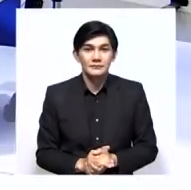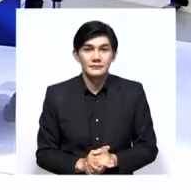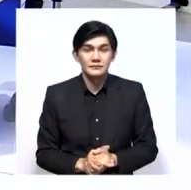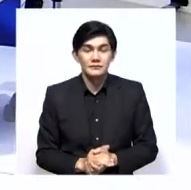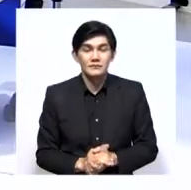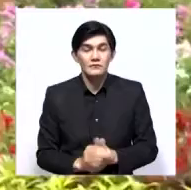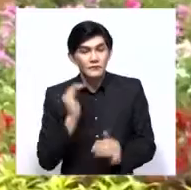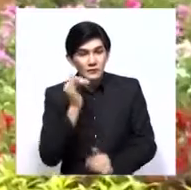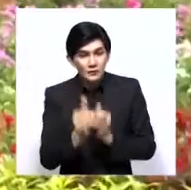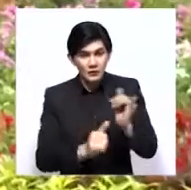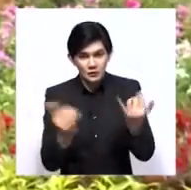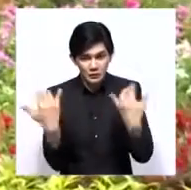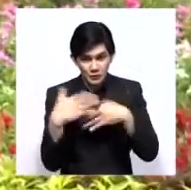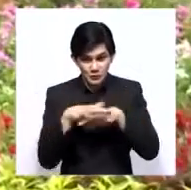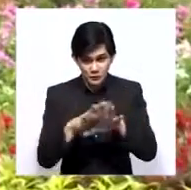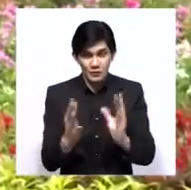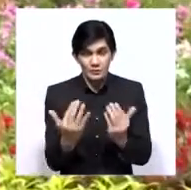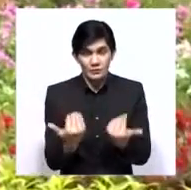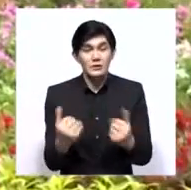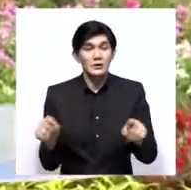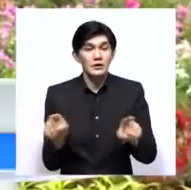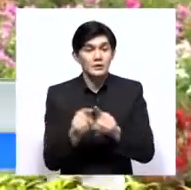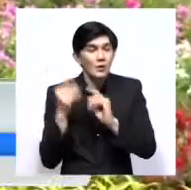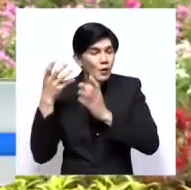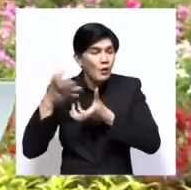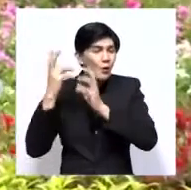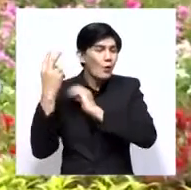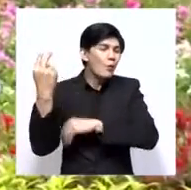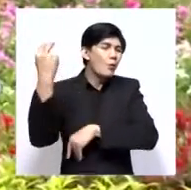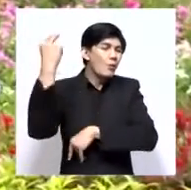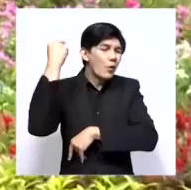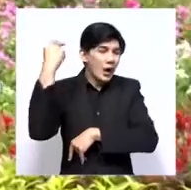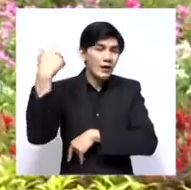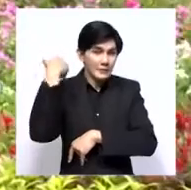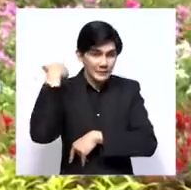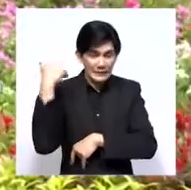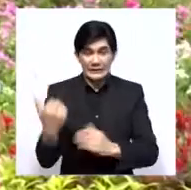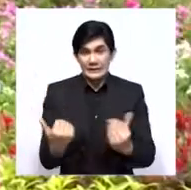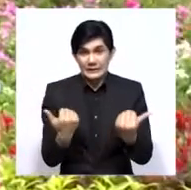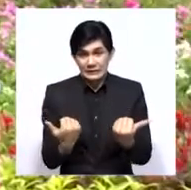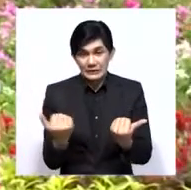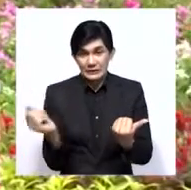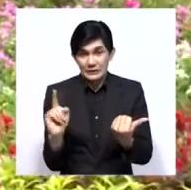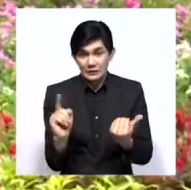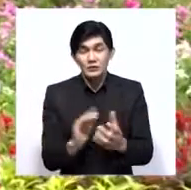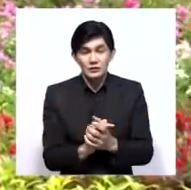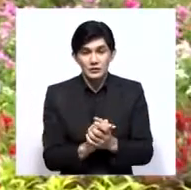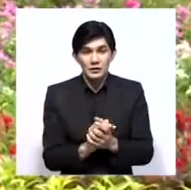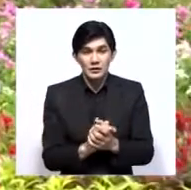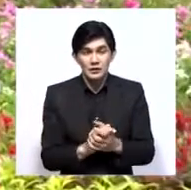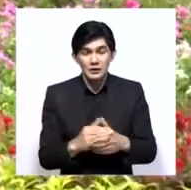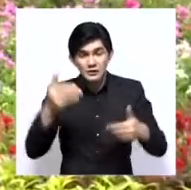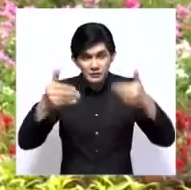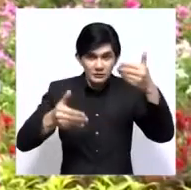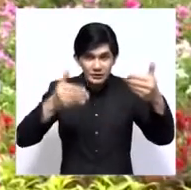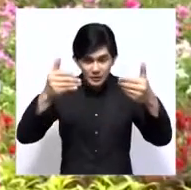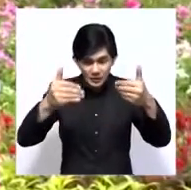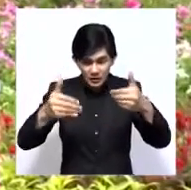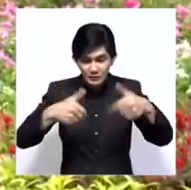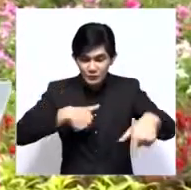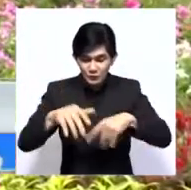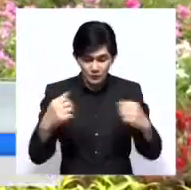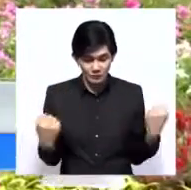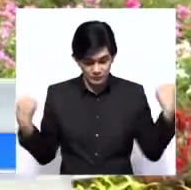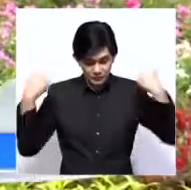การเดินทางมาร่วมงานในวันนี้นะคะเสมือนเป็นการย้อนอดีตไปอีกครั้งนึงค่ะเพราะจะเห็นได้ว่าบรรยากาศภายในงานค่ะประชาชนยังค